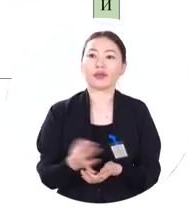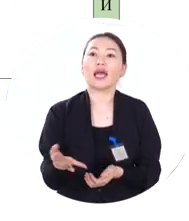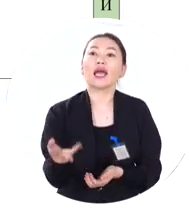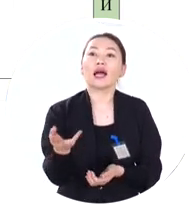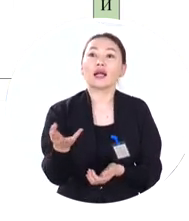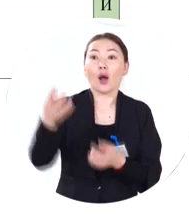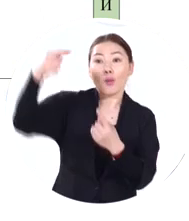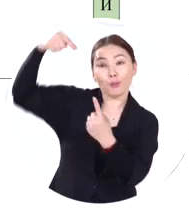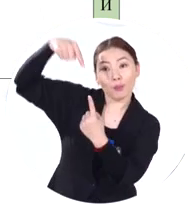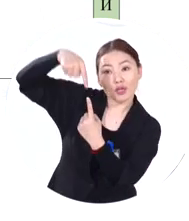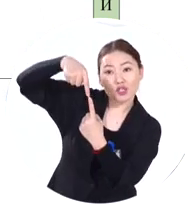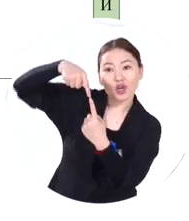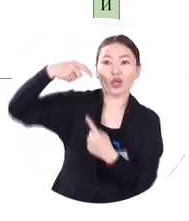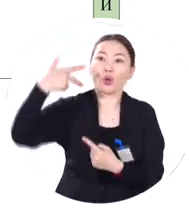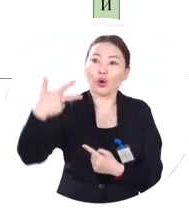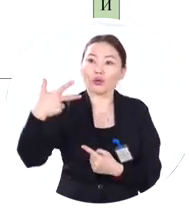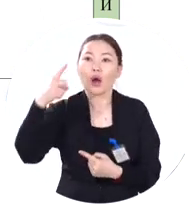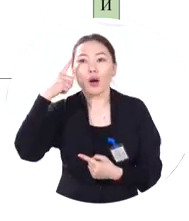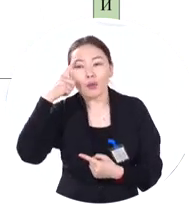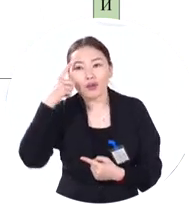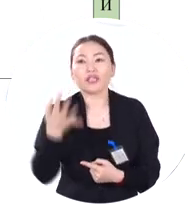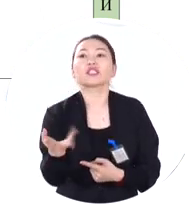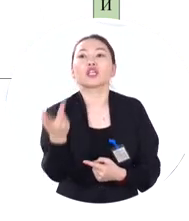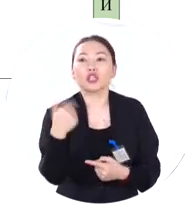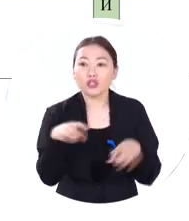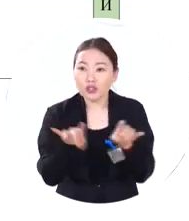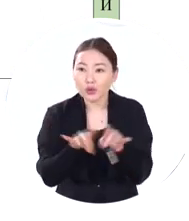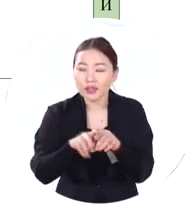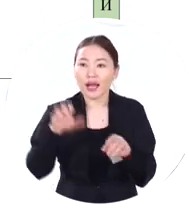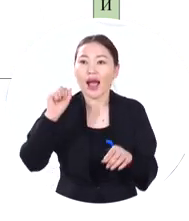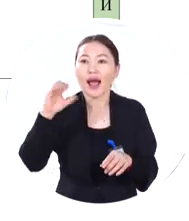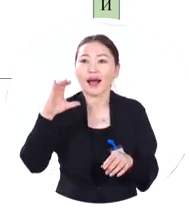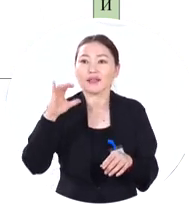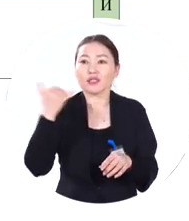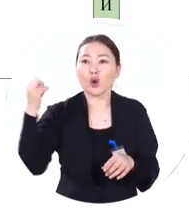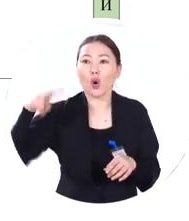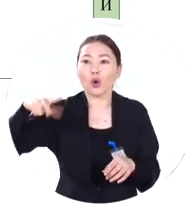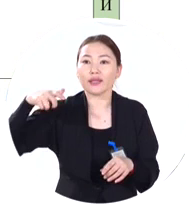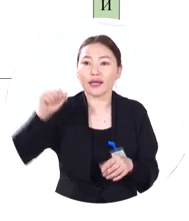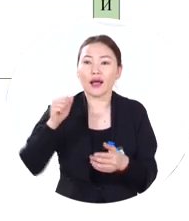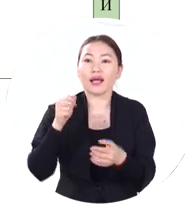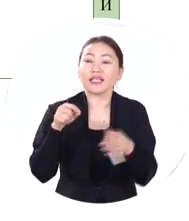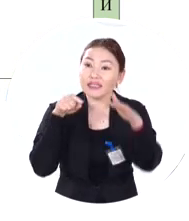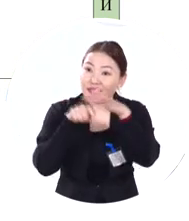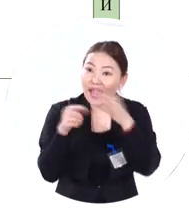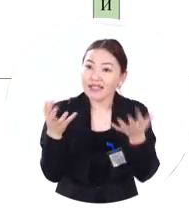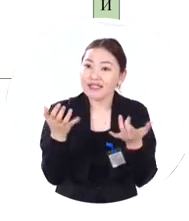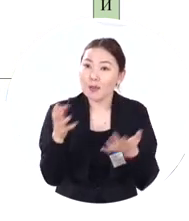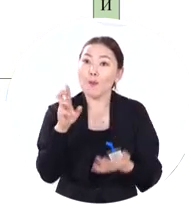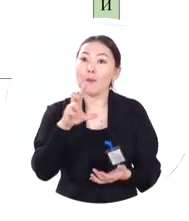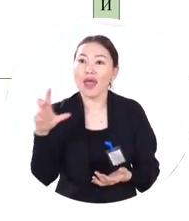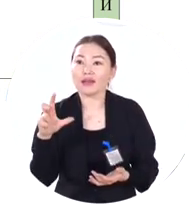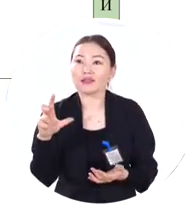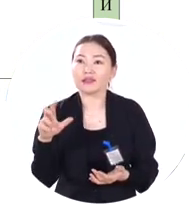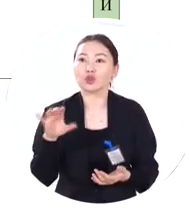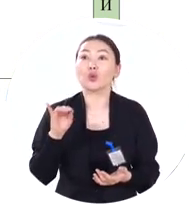14 төрлийн асуулга маань Монгол орны газрын баялаг, ашигт малтмал, мал аж ахуй, ер нь мөнгө болж болох үйс зүйлсийг